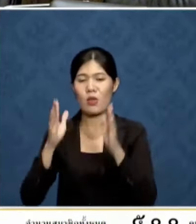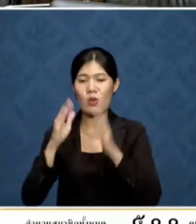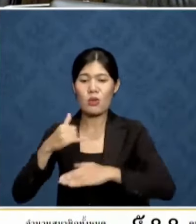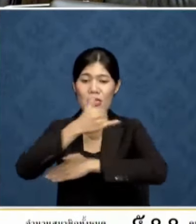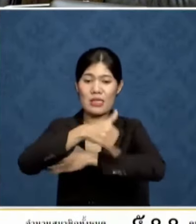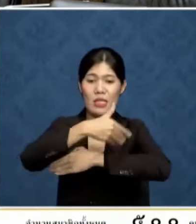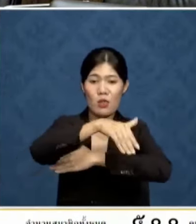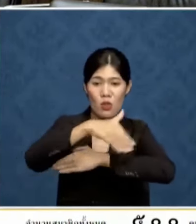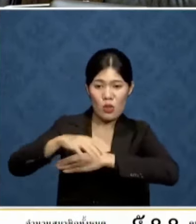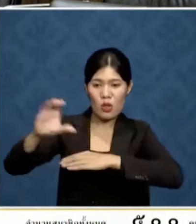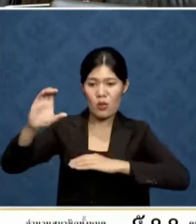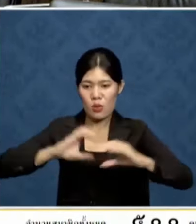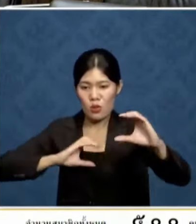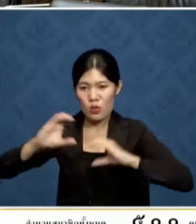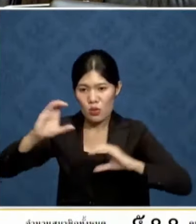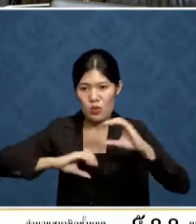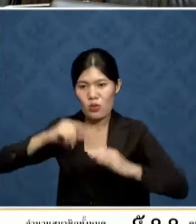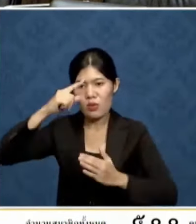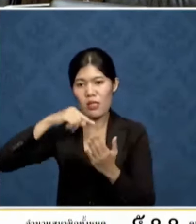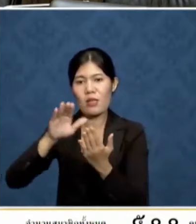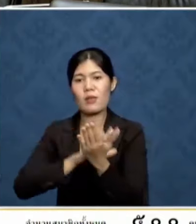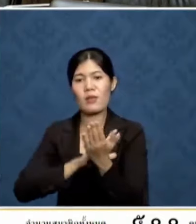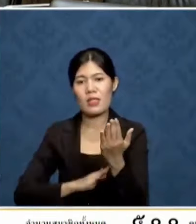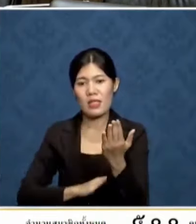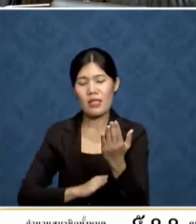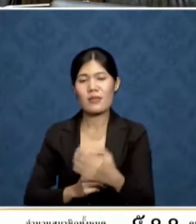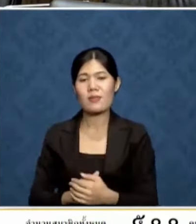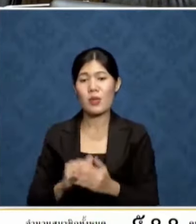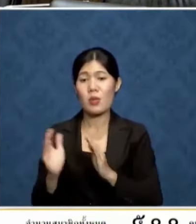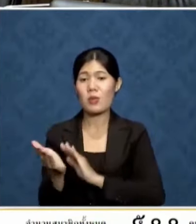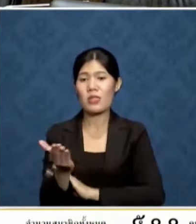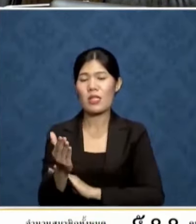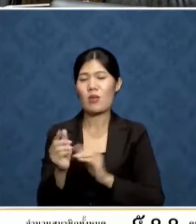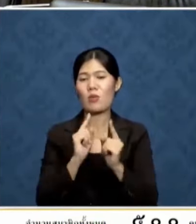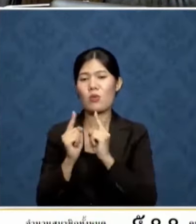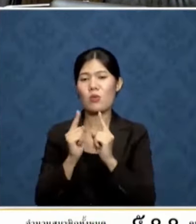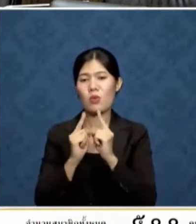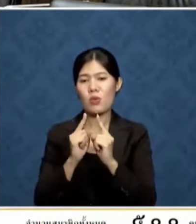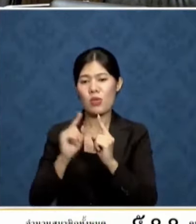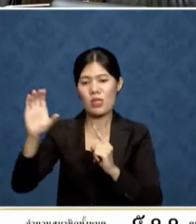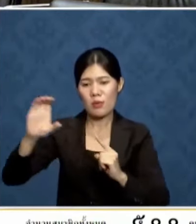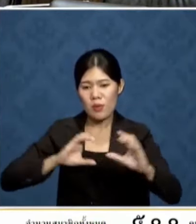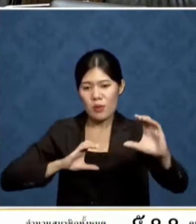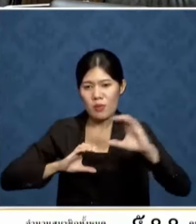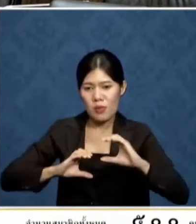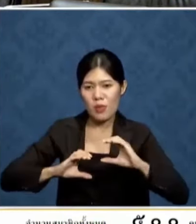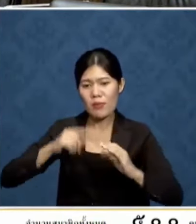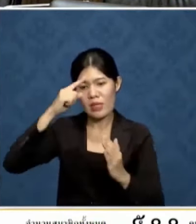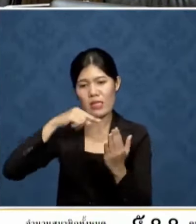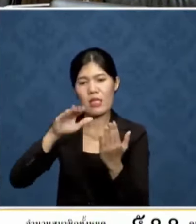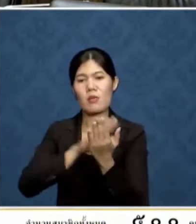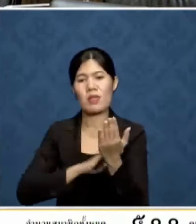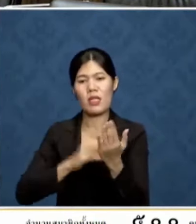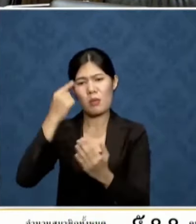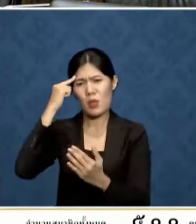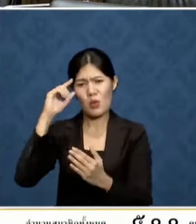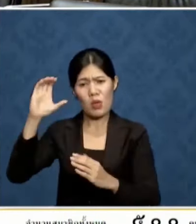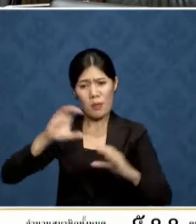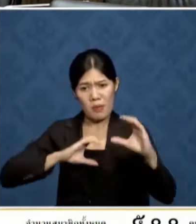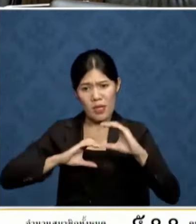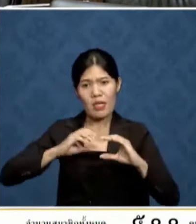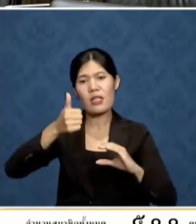นายกก็เพิ่งพูดเรื่องจะมุ่งสูบ CloudCenterนะครับจะดึงการลงทุนเหล่านี้เข้ามานะครับผมไม่รู้หรอกครับว่าจะมาได้จริงมนะครับแต่ส่วน